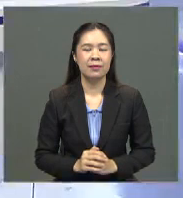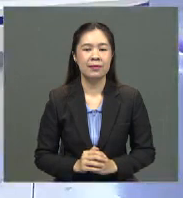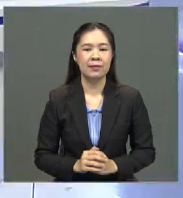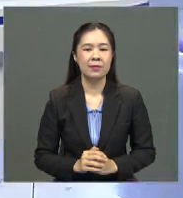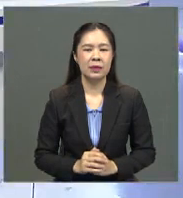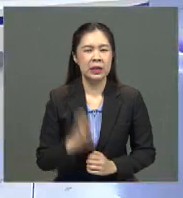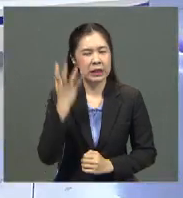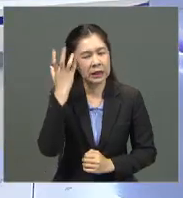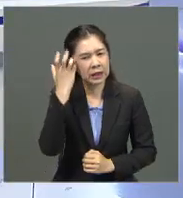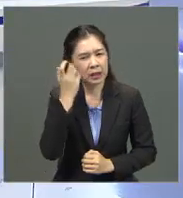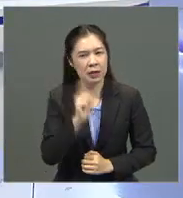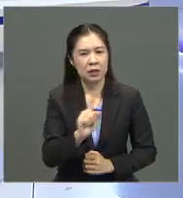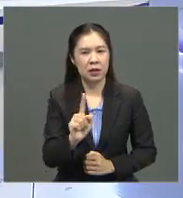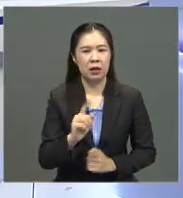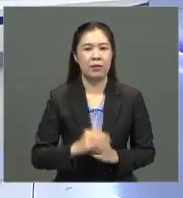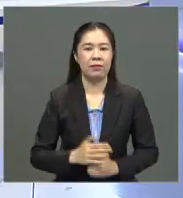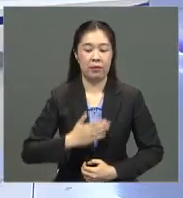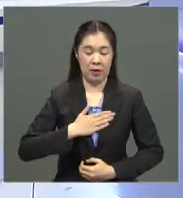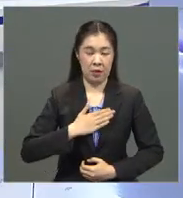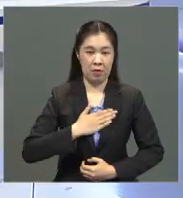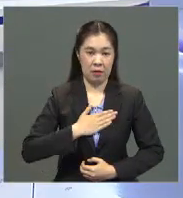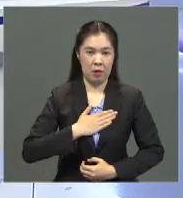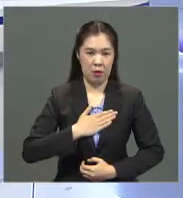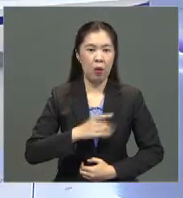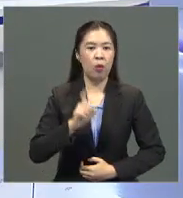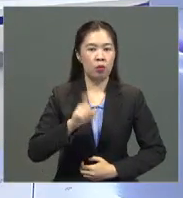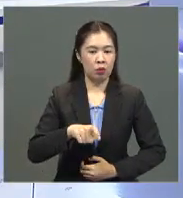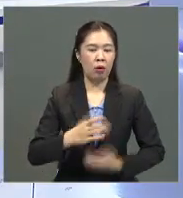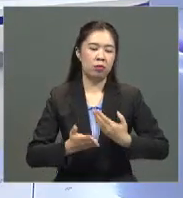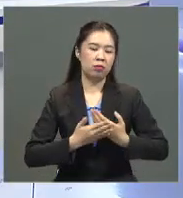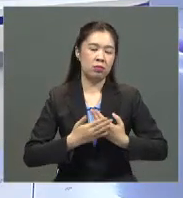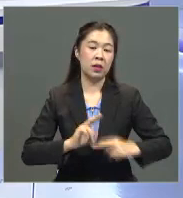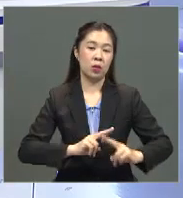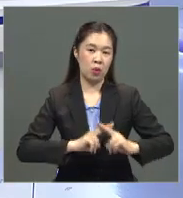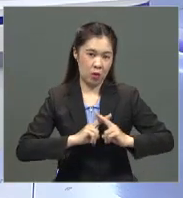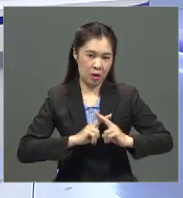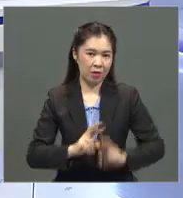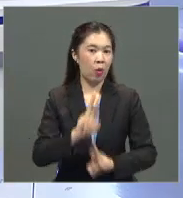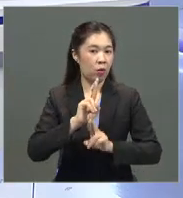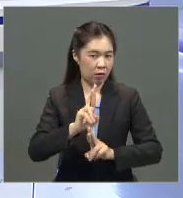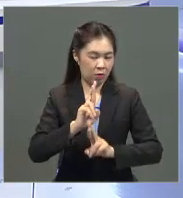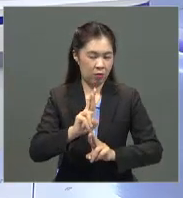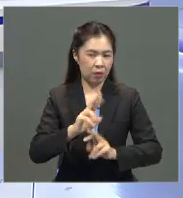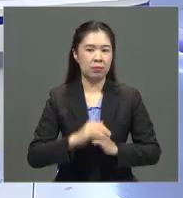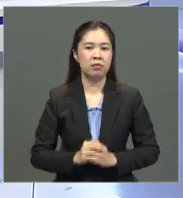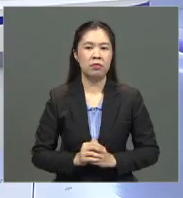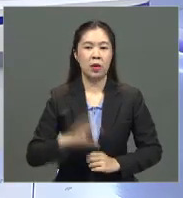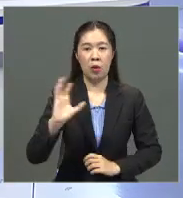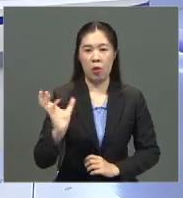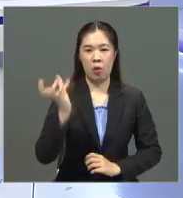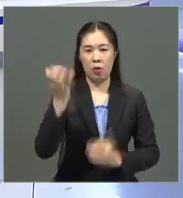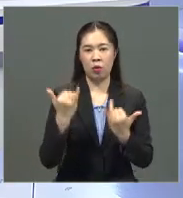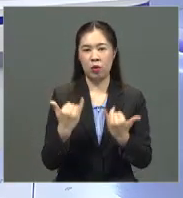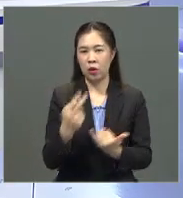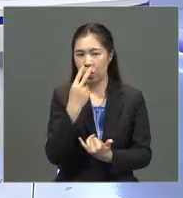กังวลใจในระดับนึงตรงที่ว่าเราก็ยังต้องเฝ้าระวังตัวเองจากเดี๋ยวตกนะเพราะว่าสถานการณ์โลกตอนนี้ก็เรียกว่ายัง